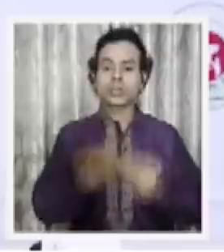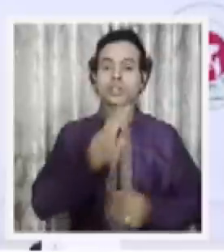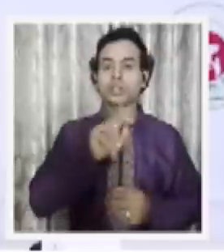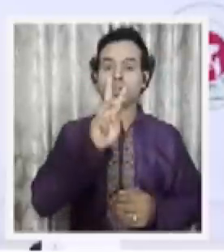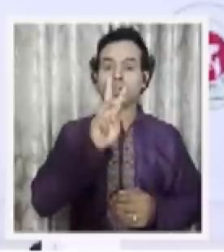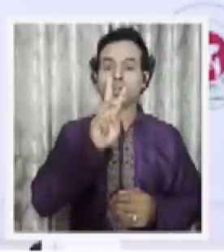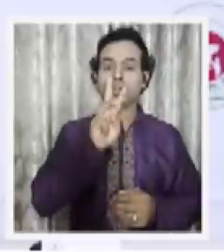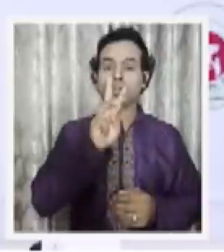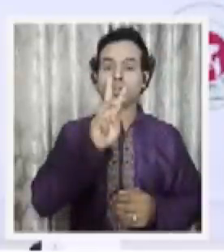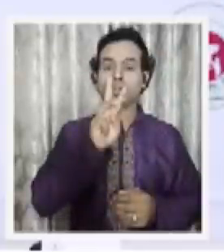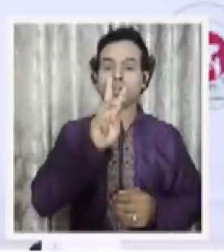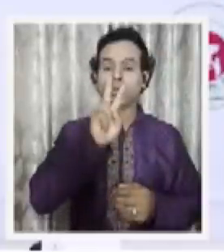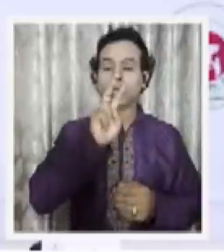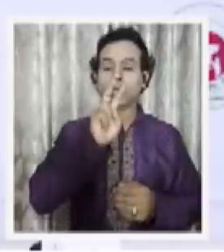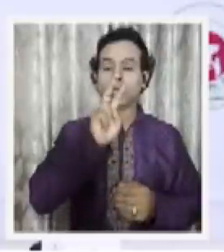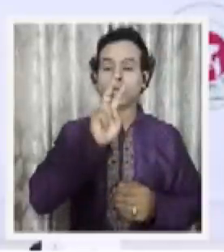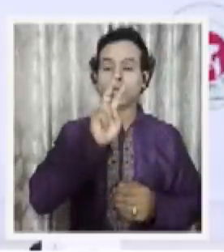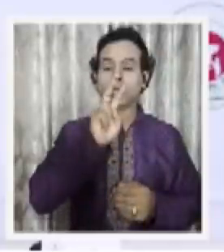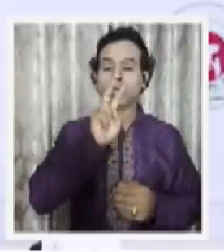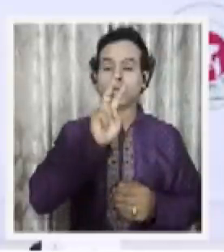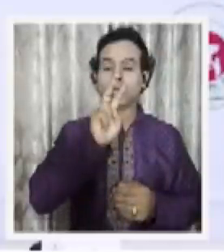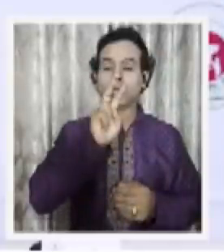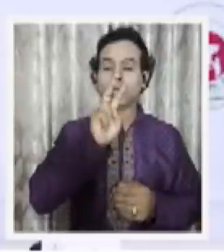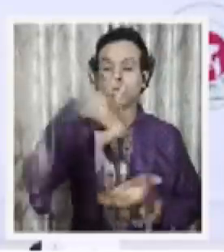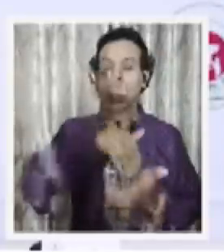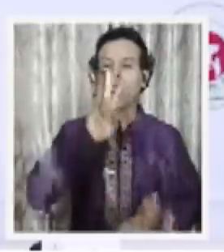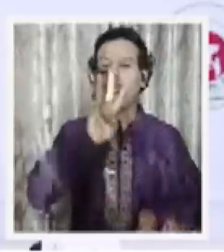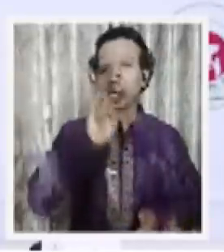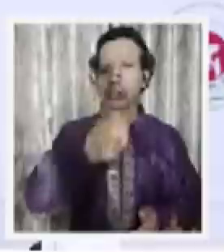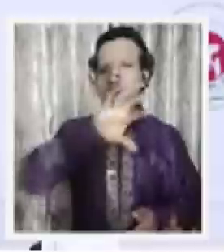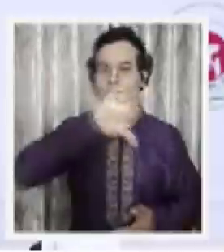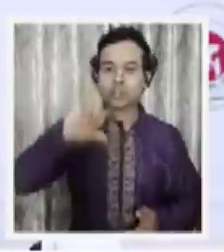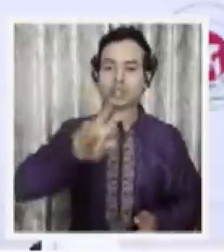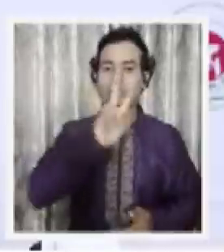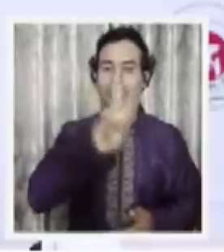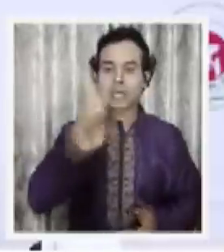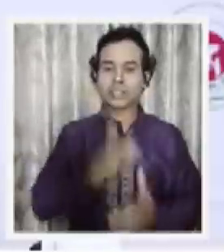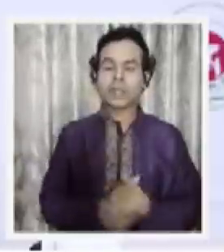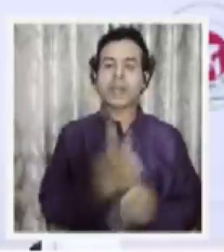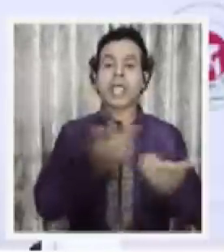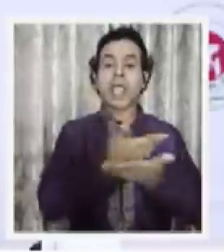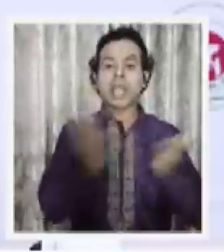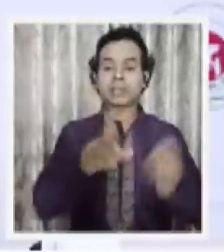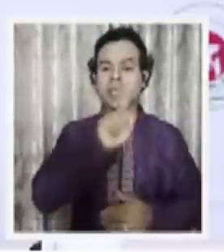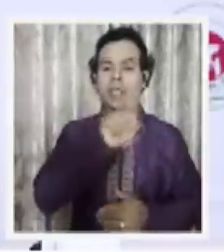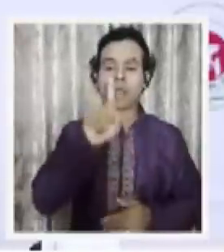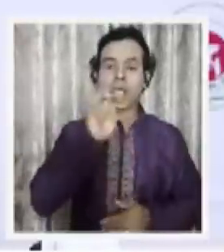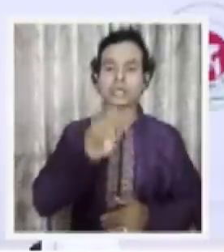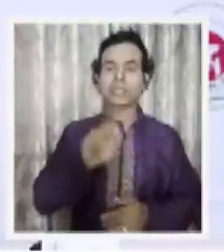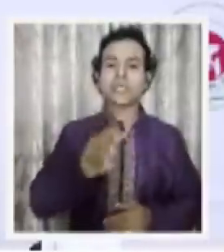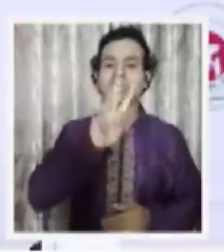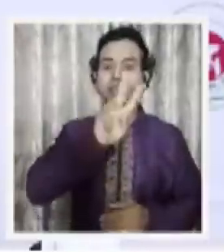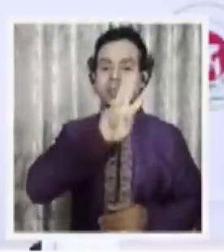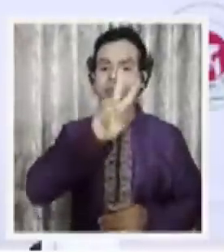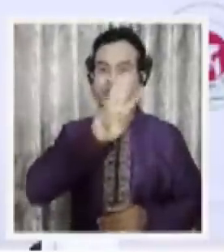15,240টি, রোগী ভর্তি আছে 3,922 জন এবং শয্যা খালি আছে 11,318টি। সারা দেশে ICU শয্যা